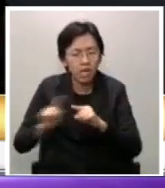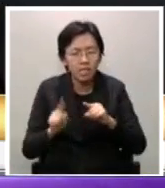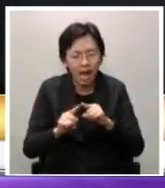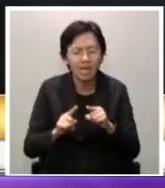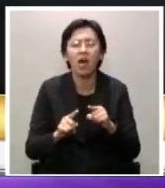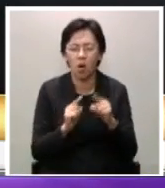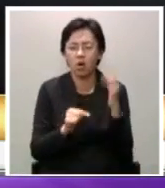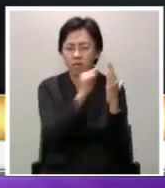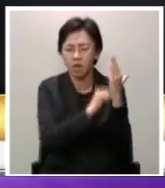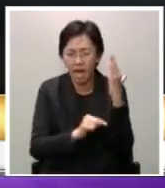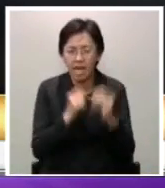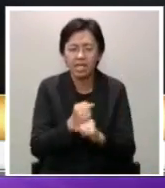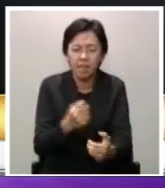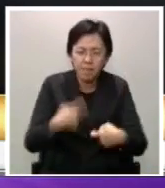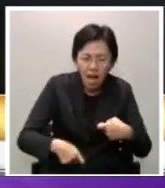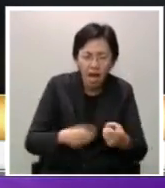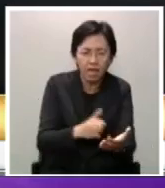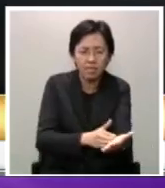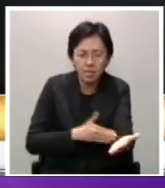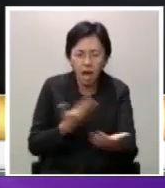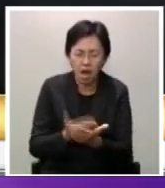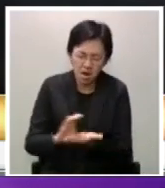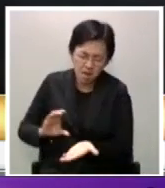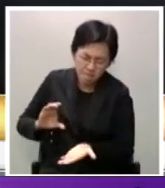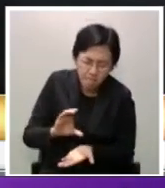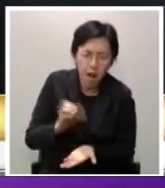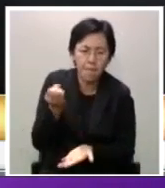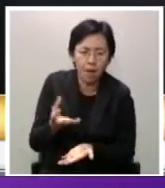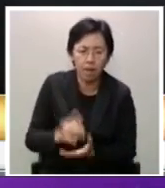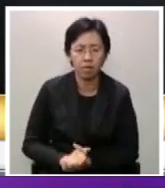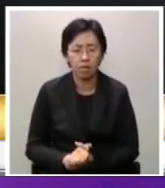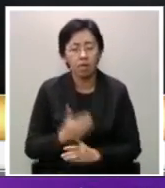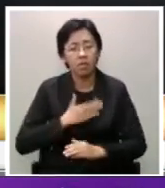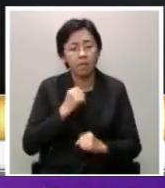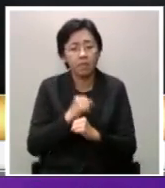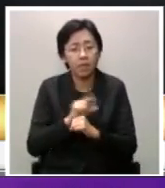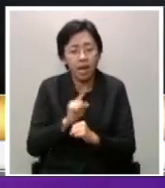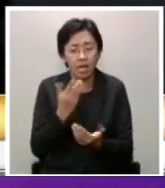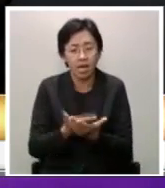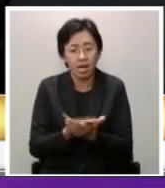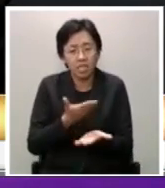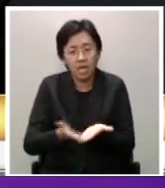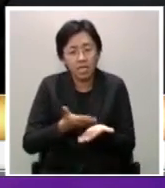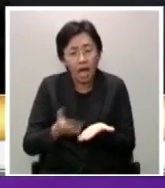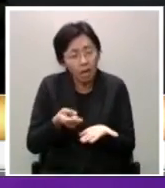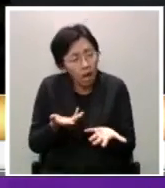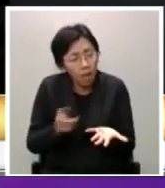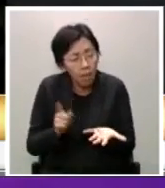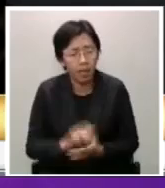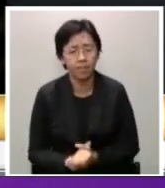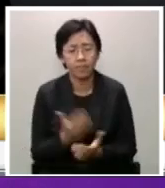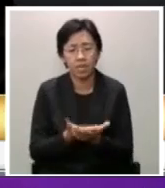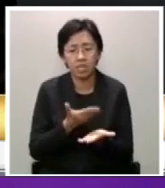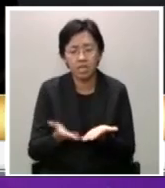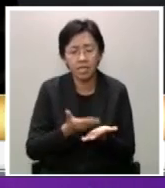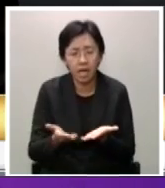จจะยากมันอาจจะช้ามันต้องใช้เงินมากแต่ผมถามว่าสิ่งที่ทำวันนี้คือการใช้เงินปลายทางอย่างเดียวหรือใช้ทั้งในเรื่องของ